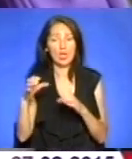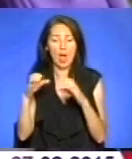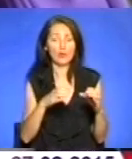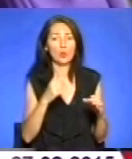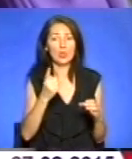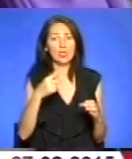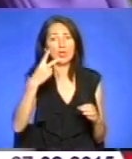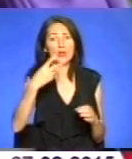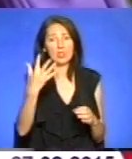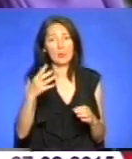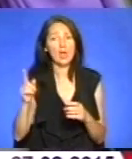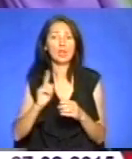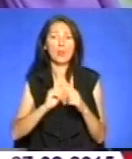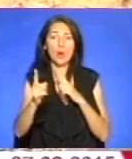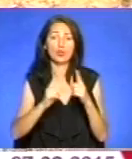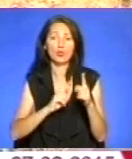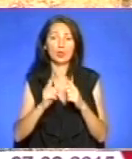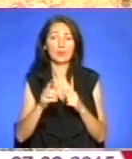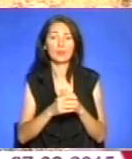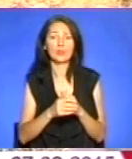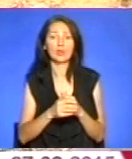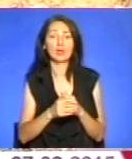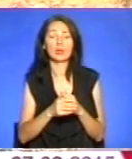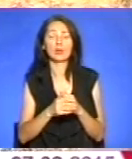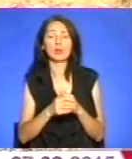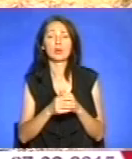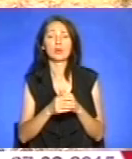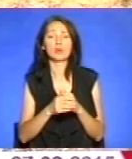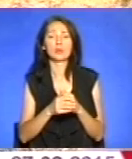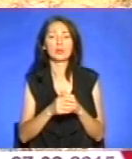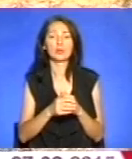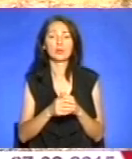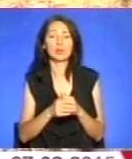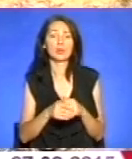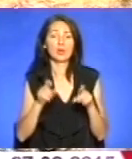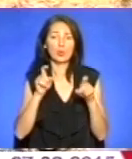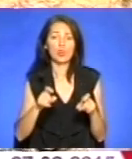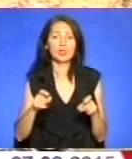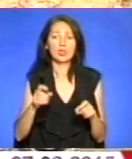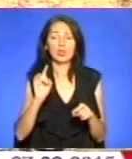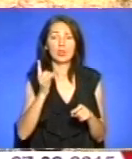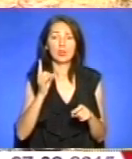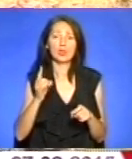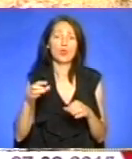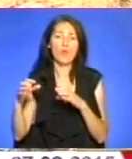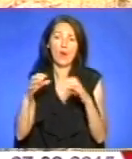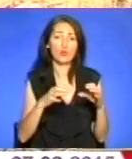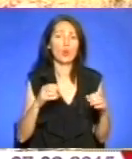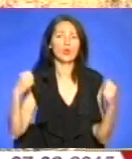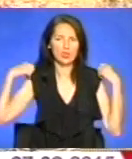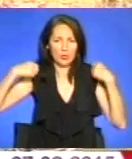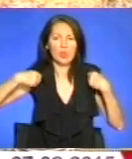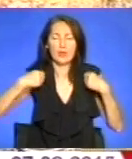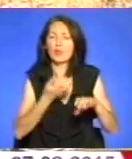єдиному 25-му маршруті. Коли на автобусі її садити з портфелем, це там така тиснява, що це просто